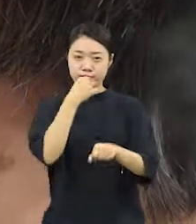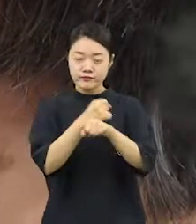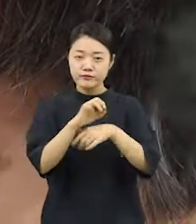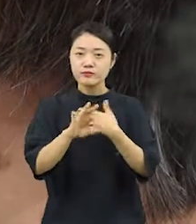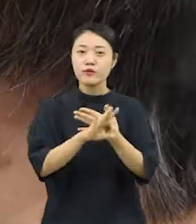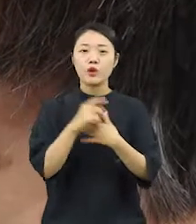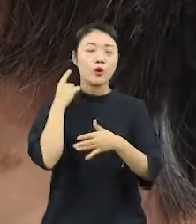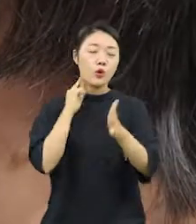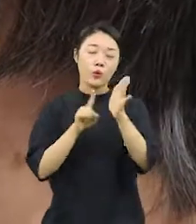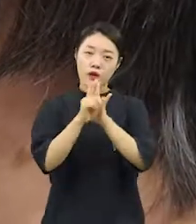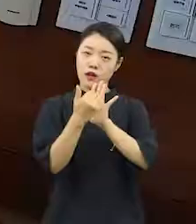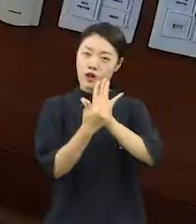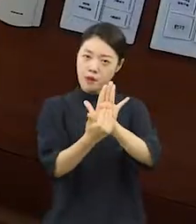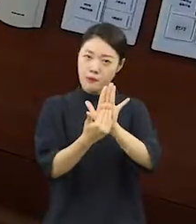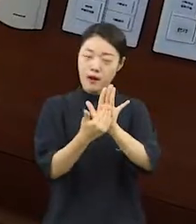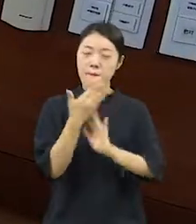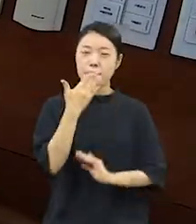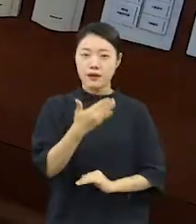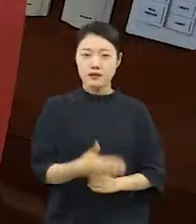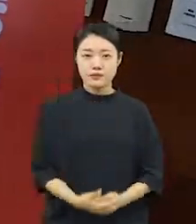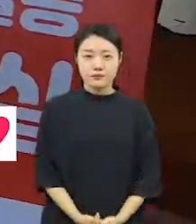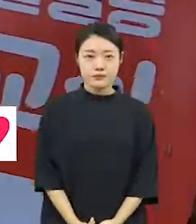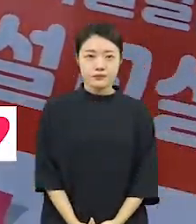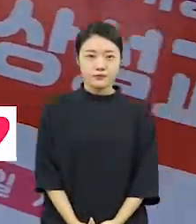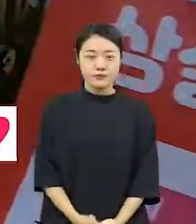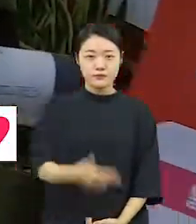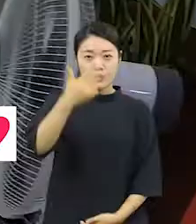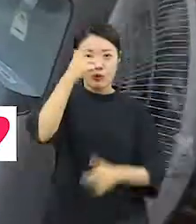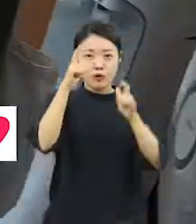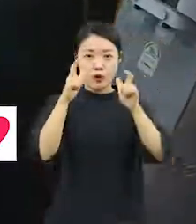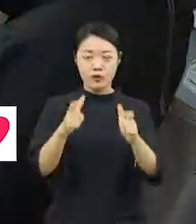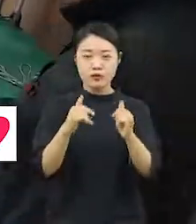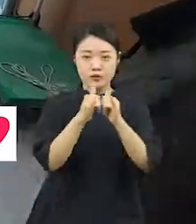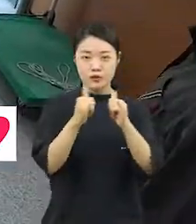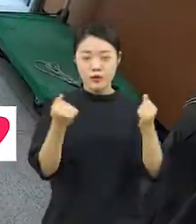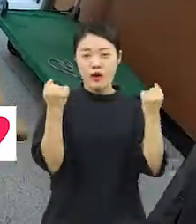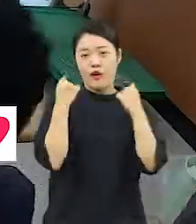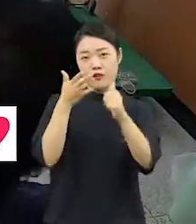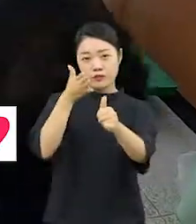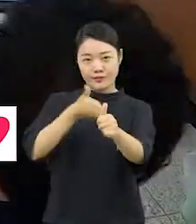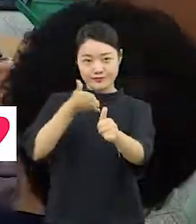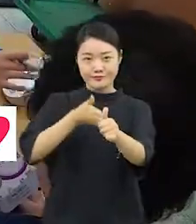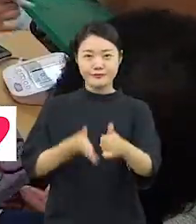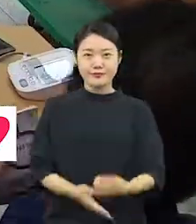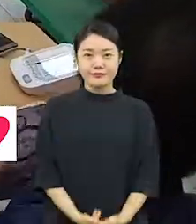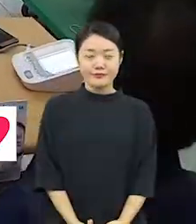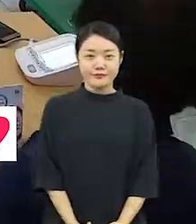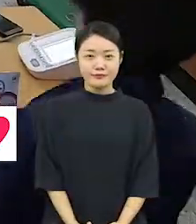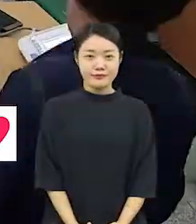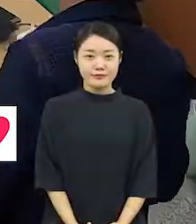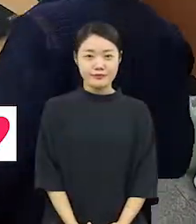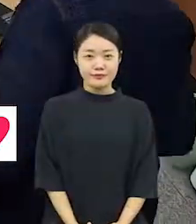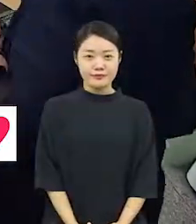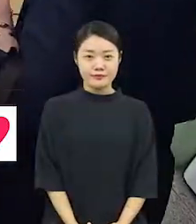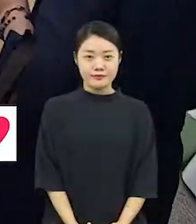점검한다면 고혈압 예방 충분히 가능합니다. 부평구 주민 모두의 건강을 기원합니다.